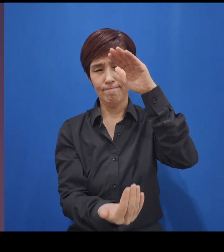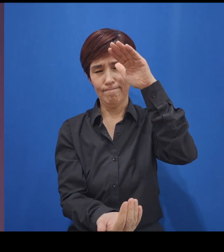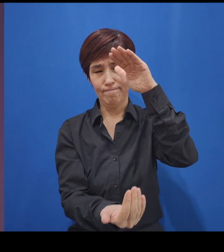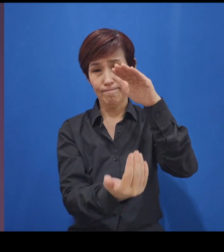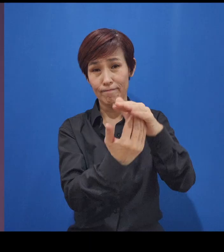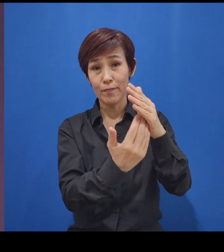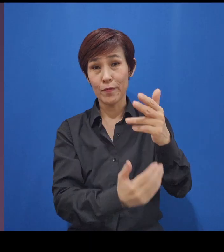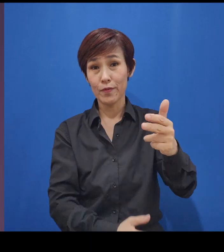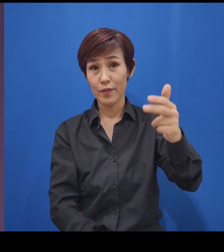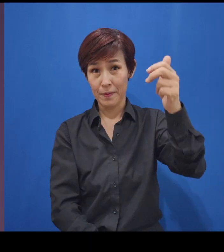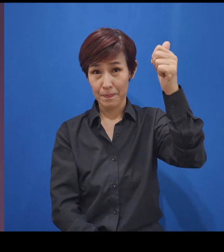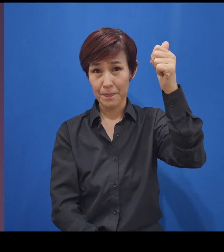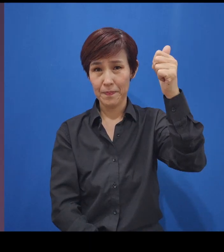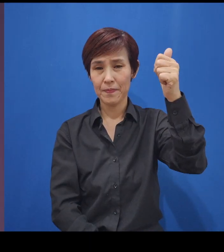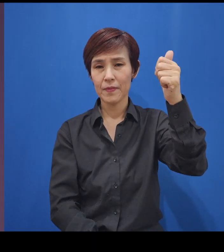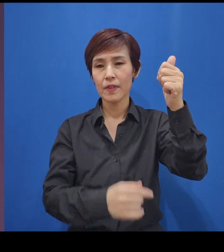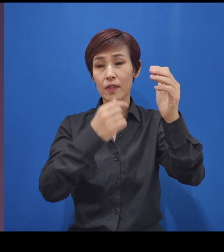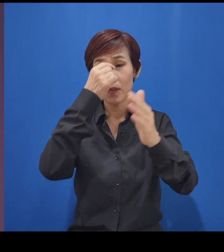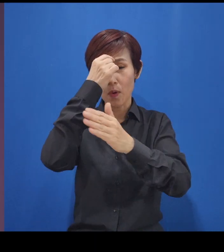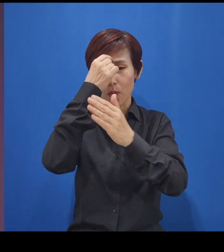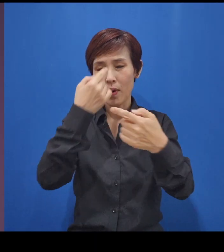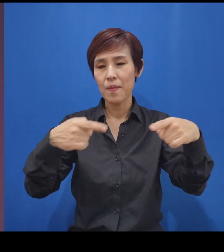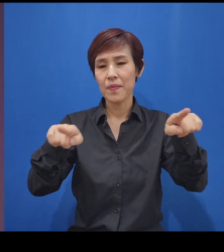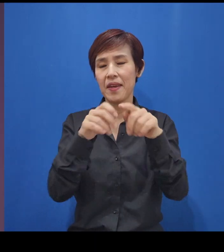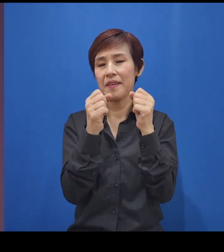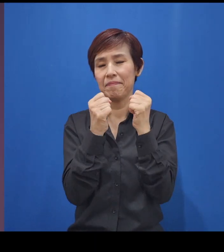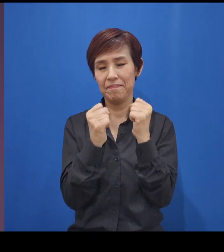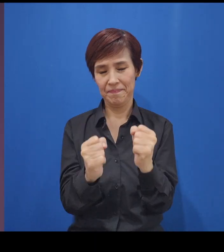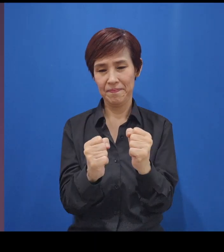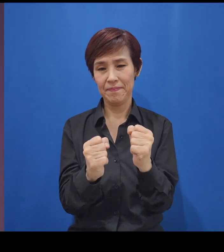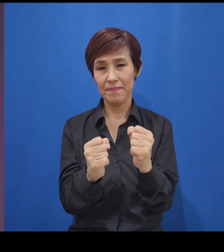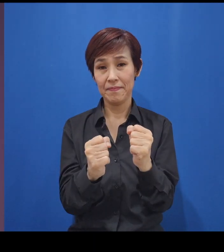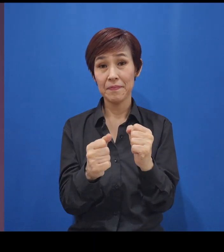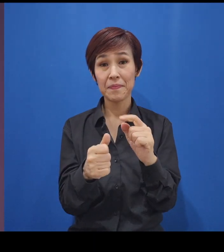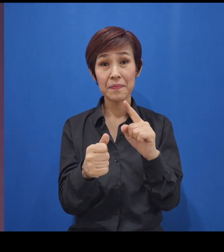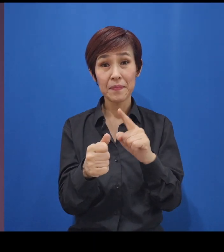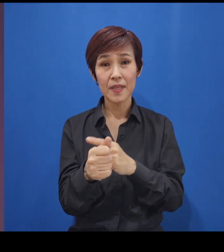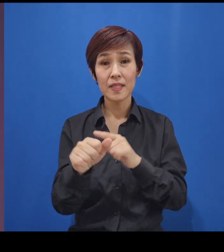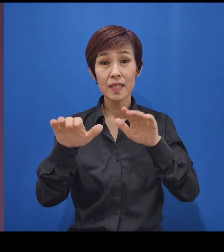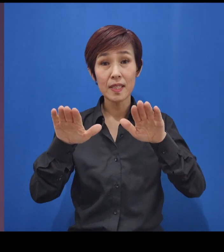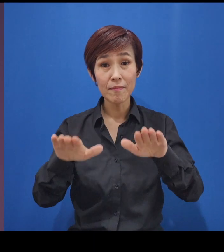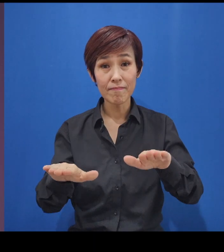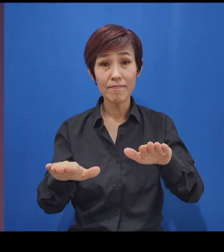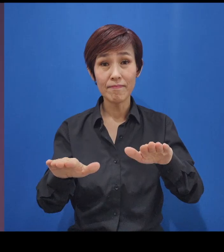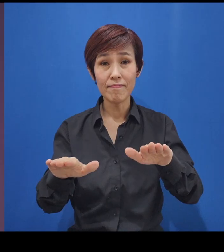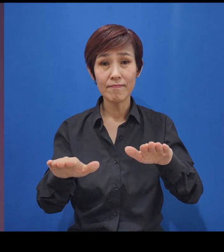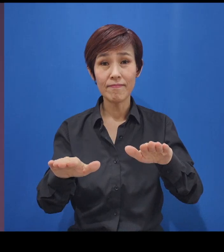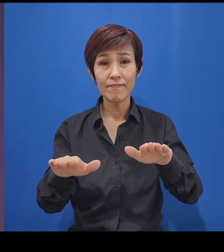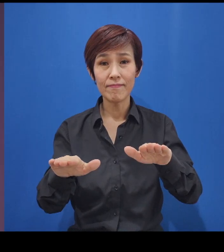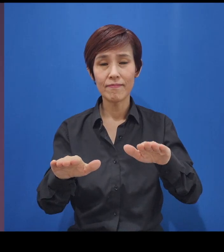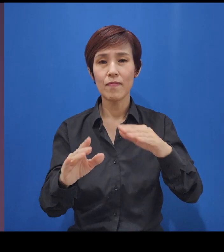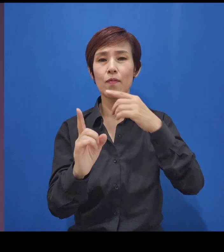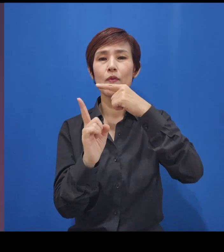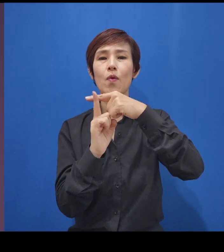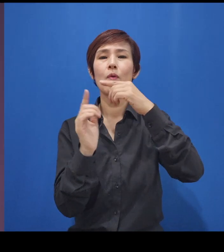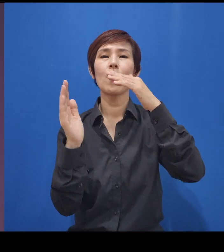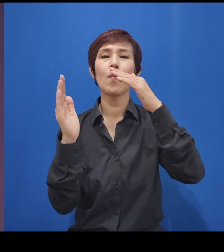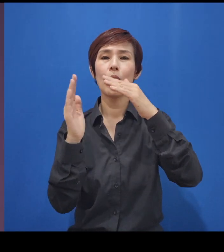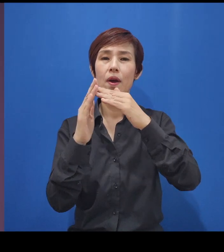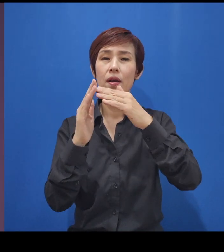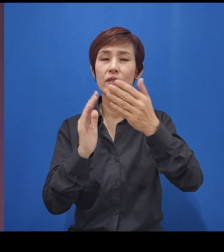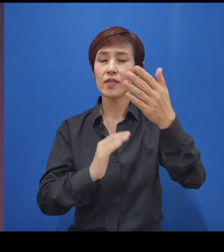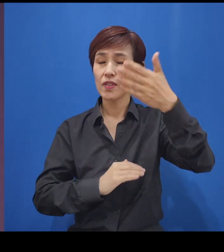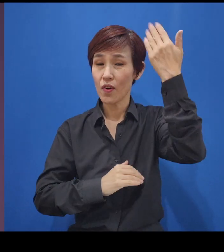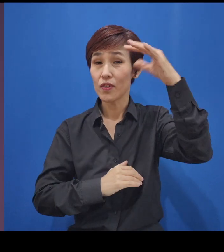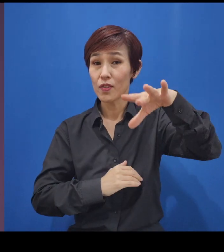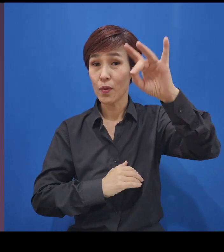가지신 주의 손이 그들과 함께 하셨기에 2000년이 지난 지금 우리는 그 교회의 처음 모습을